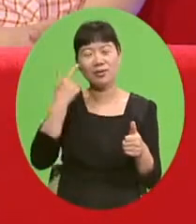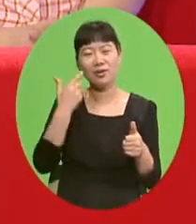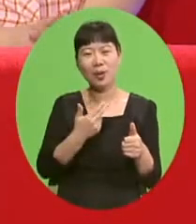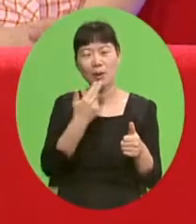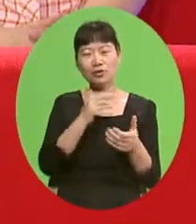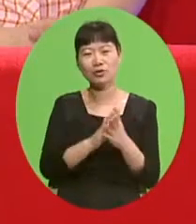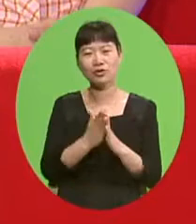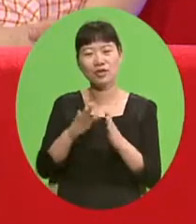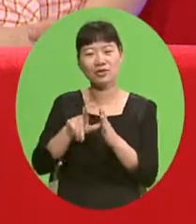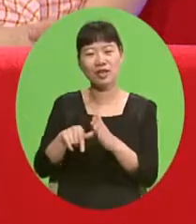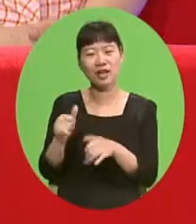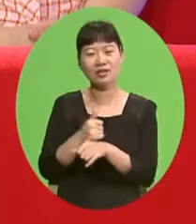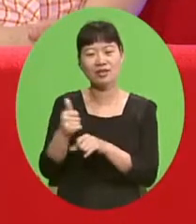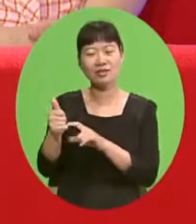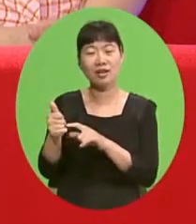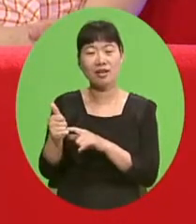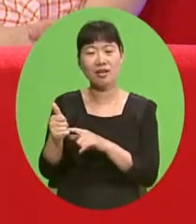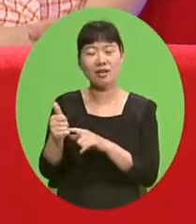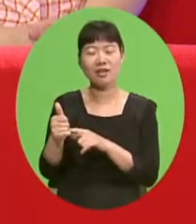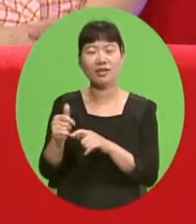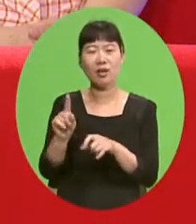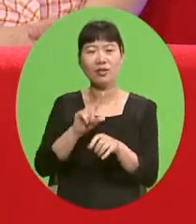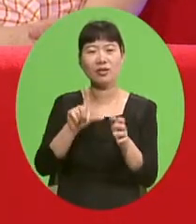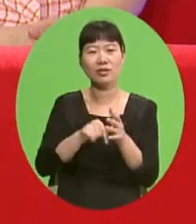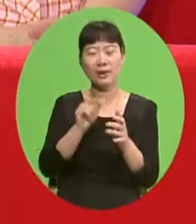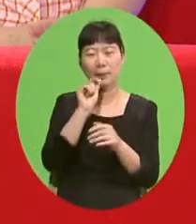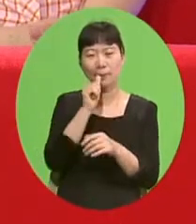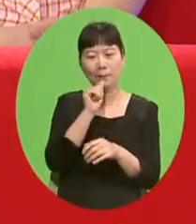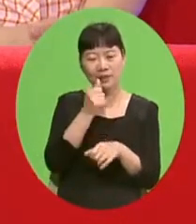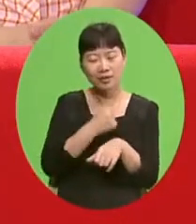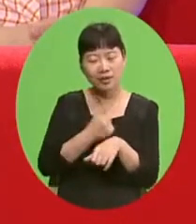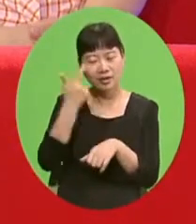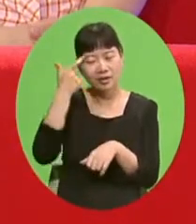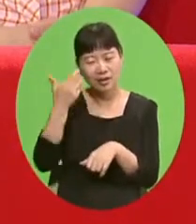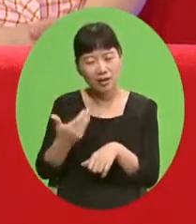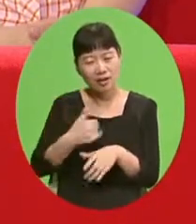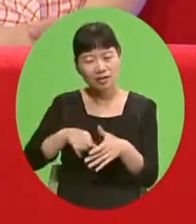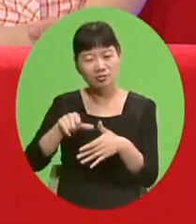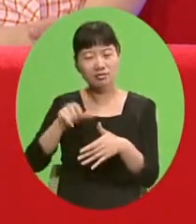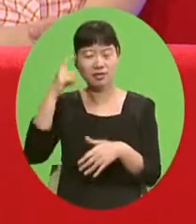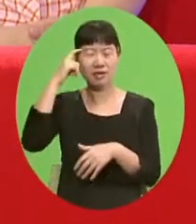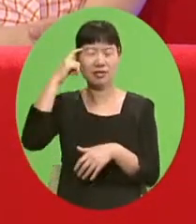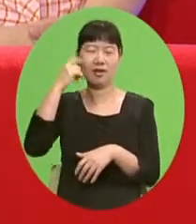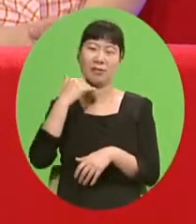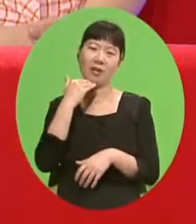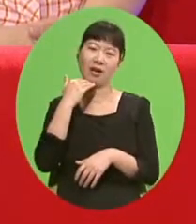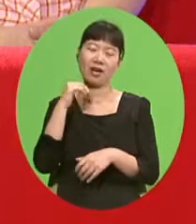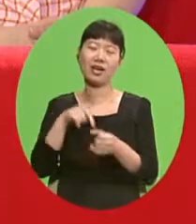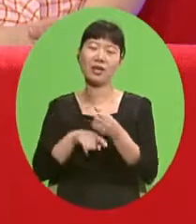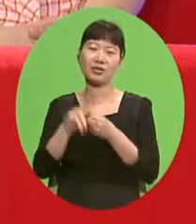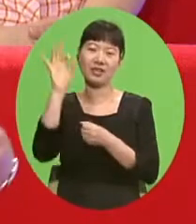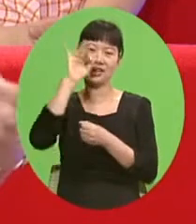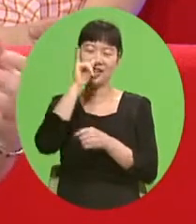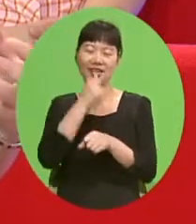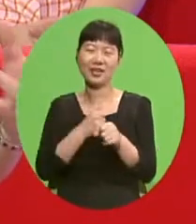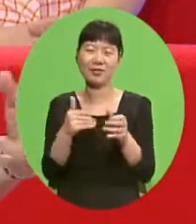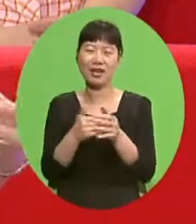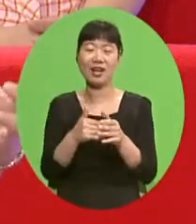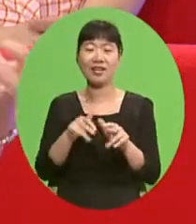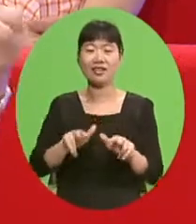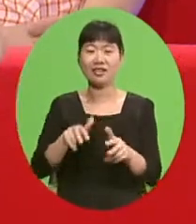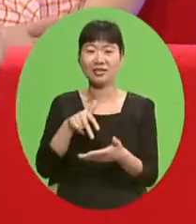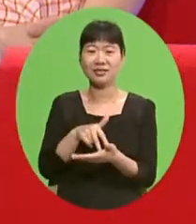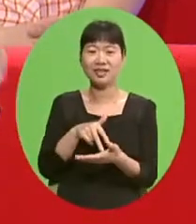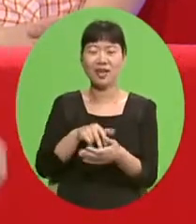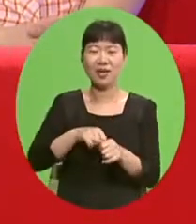유치원 때였던 것 같아요. 너는 어떨 때 이렇게 손톱을 뜯는 것 같으니? 이랬더니 우리 아들이 가만히 생각하더니 나름도 이유를 찾아낸 것 같아요. 이제 좀 어떻게